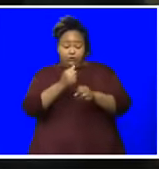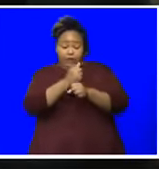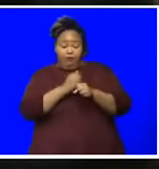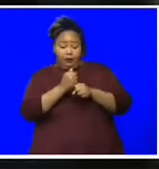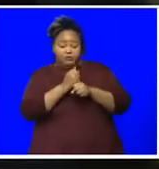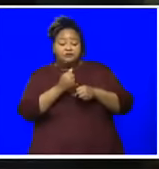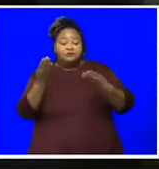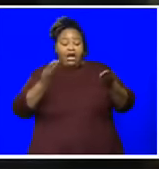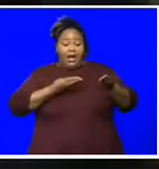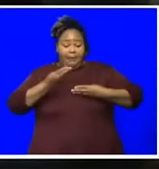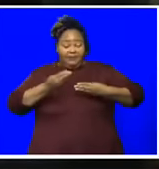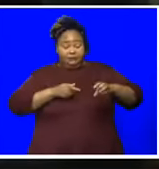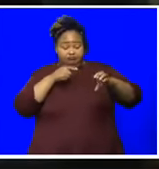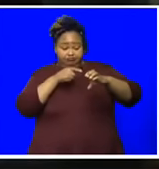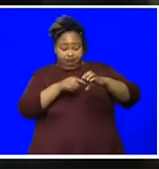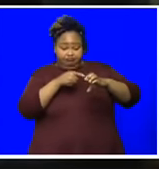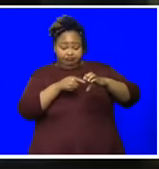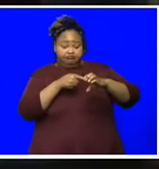The process ithi